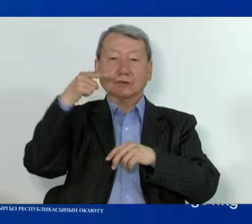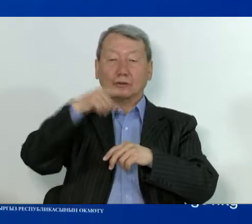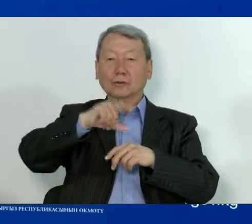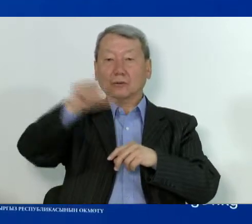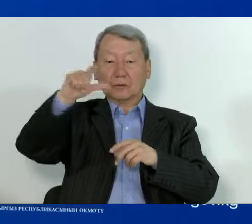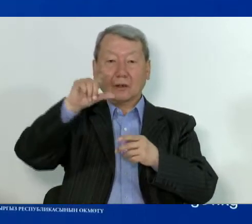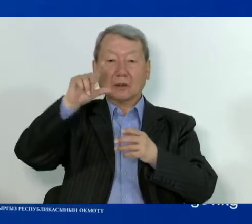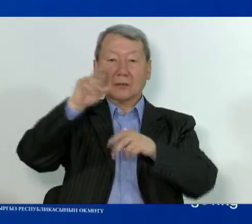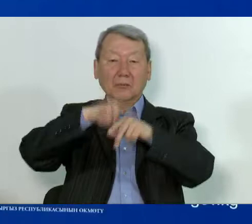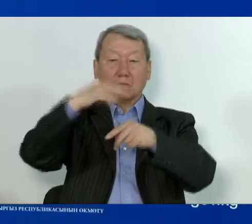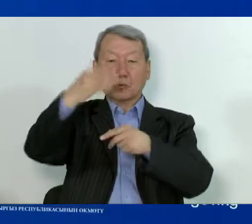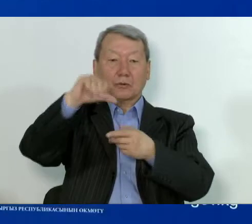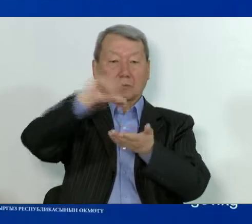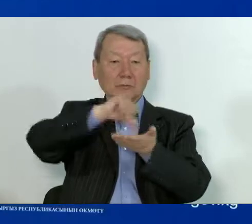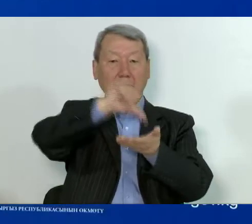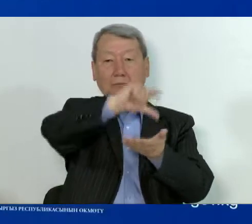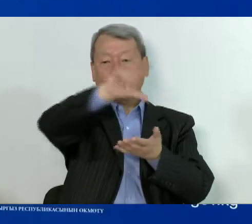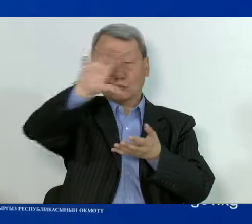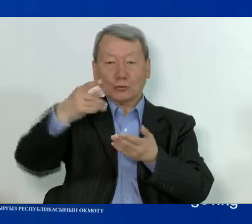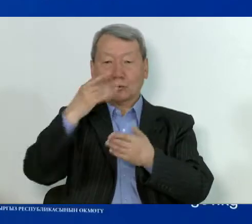кызматкер коюлду.